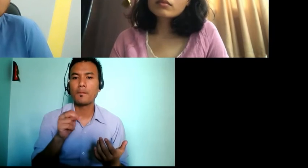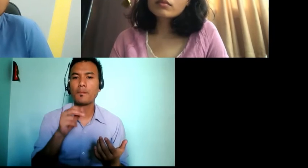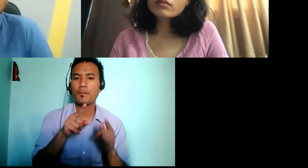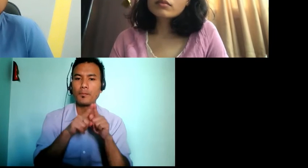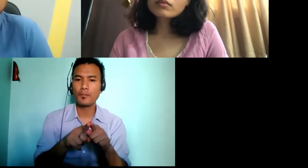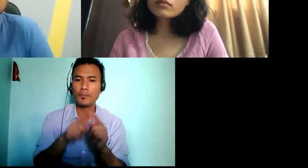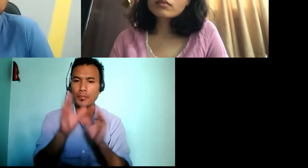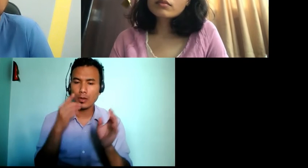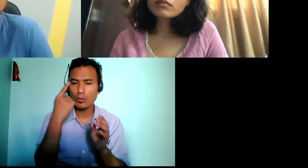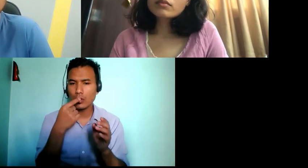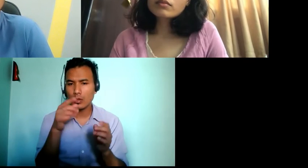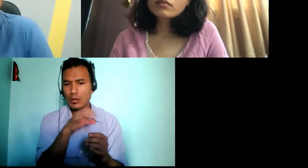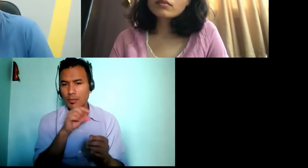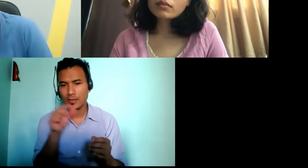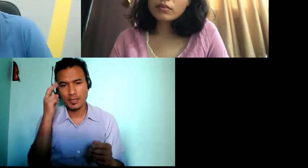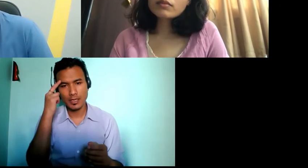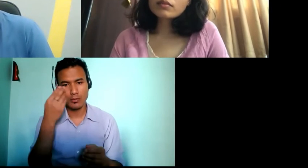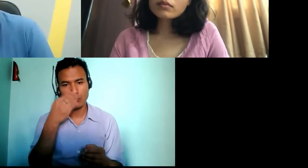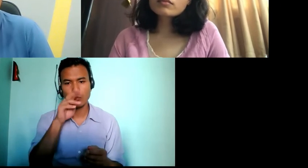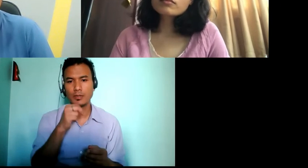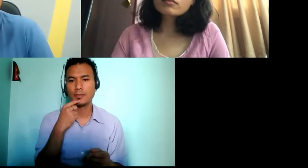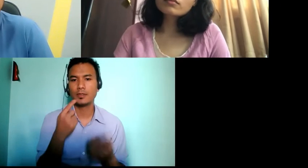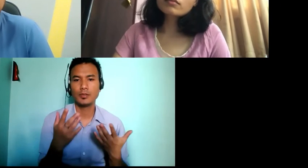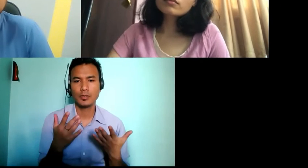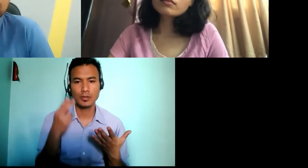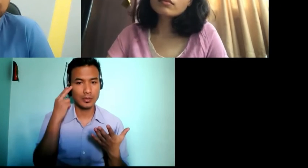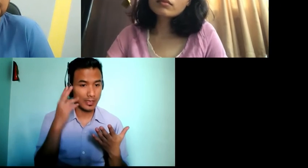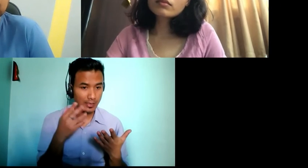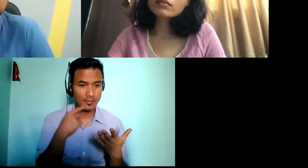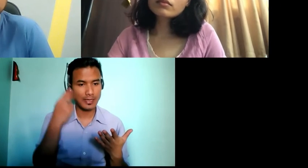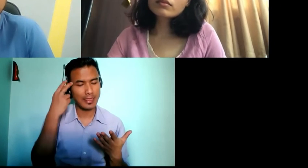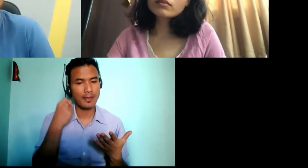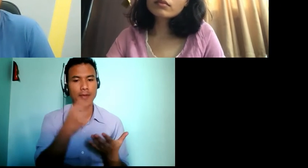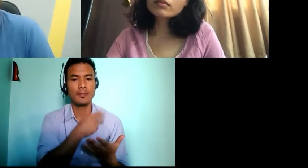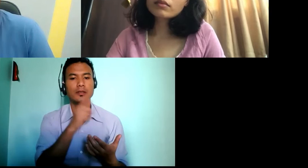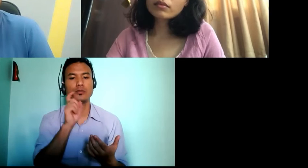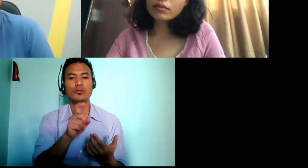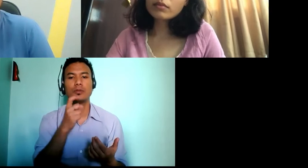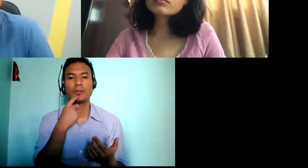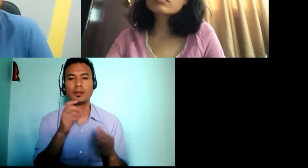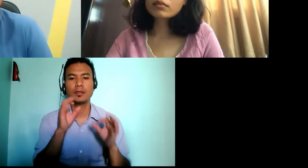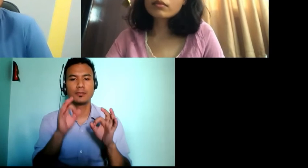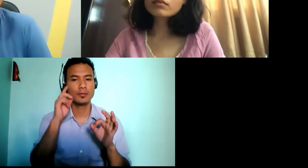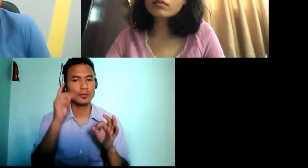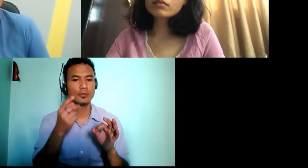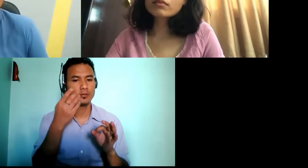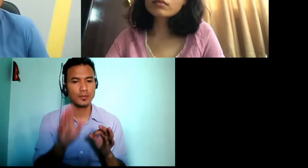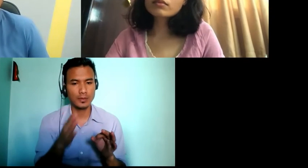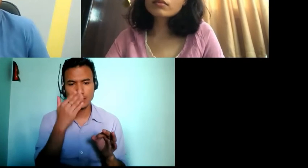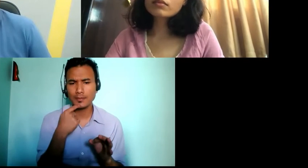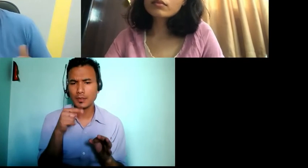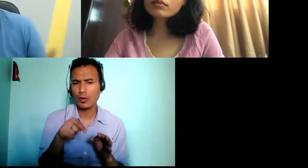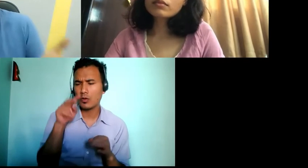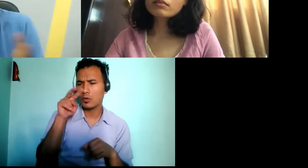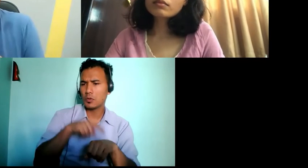यदि कसैलाई सबै कुरा सबैले थाहा हुनुपर्छ जरुरी छैन, थाहा छैन भने चाहिँ थाहा पाएको मान्छेलाई सोध्नु पायो भने चाहिँ अझ सजिलो हुन्छ, किनभने आजको यो